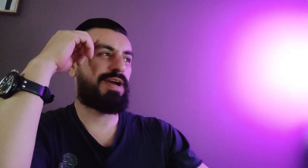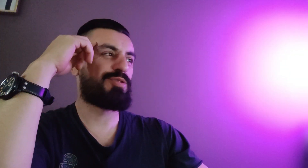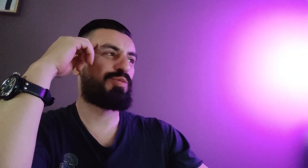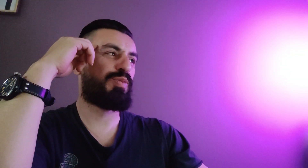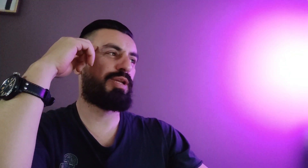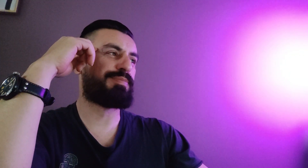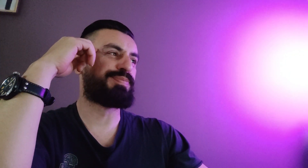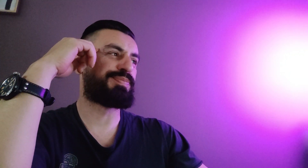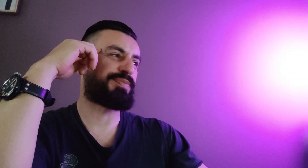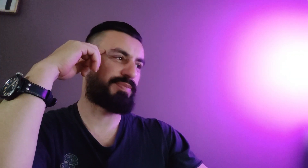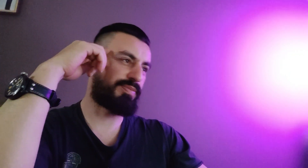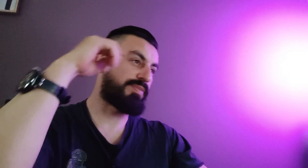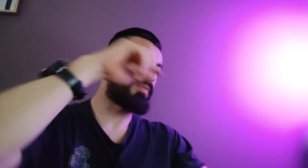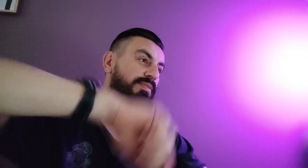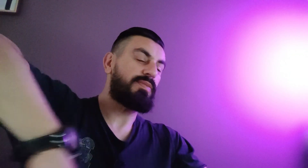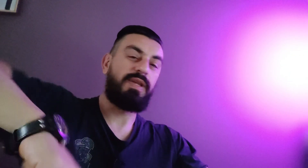Ευχαριστούμε πολύ